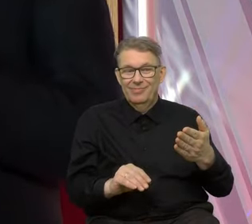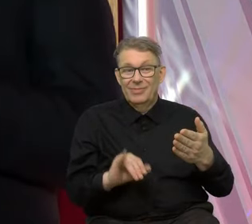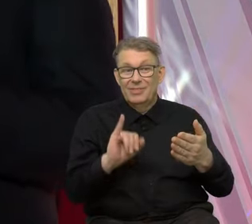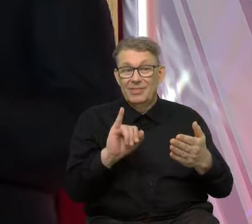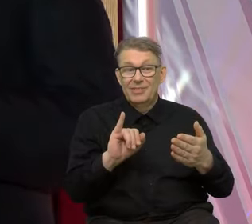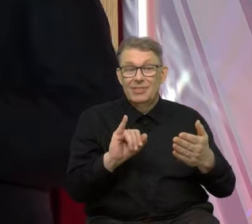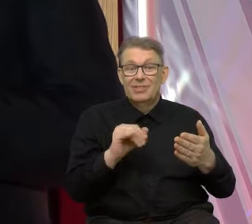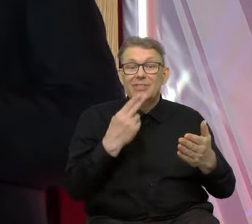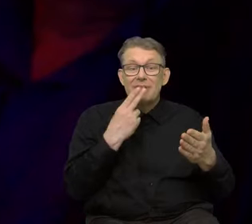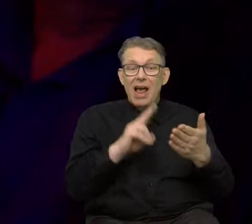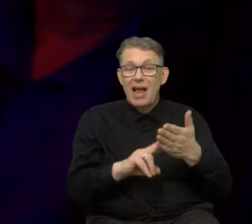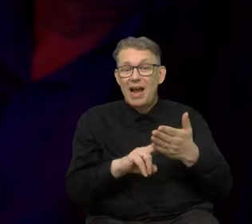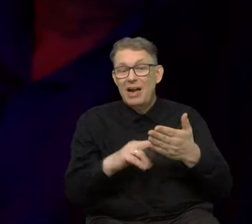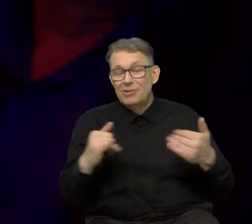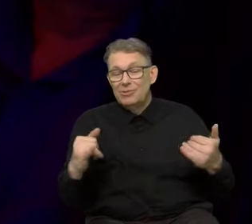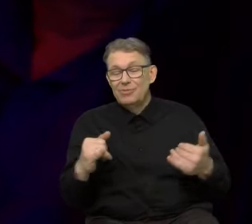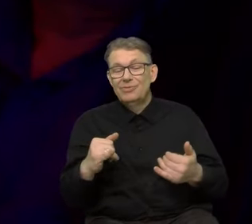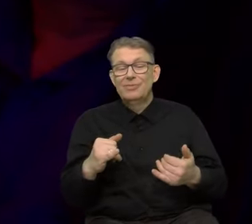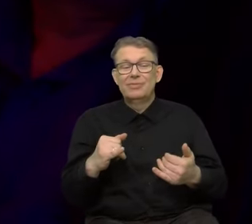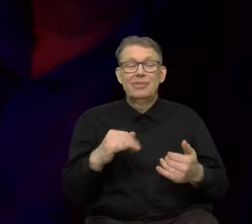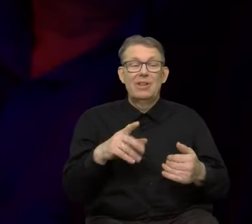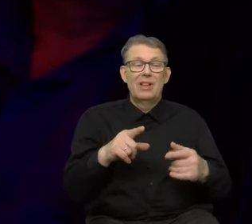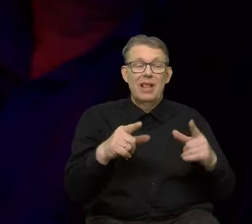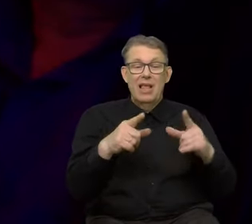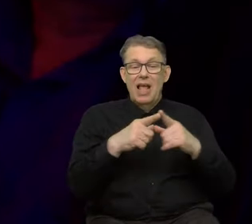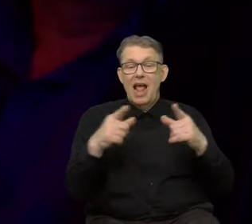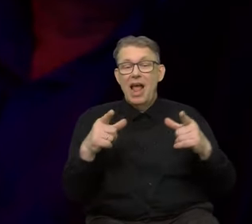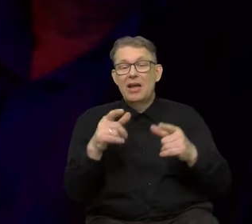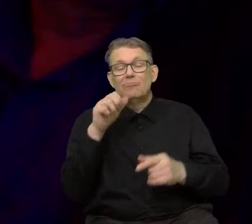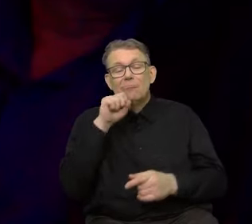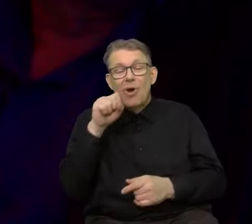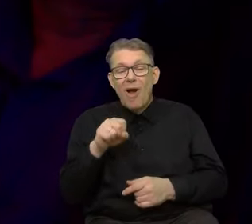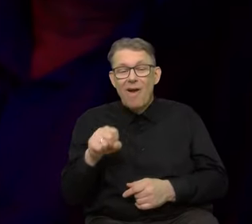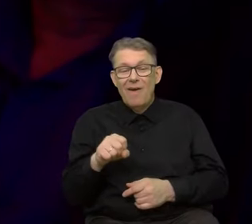i znaczki, i karty pocztowe?